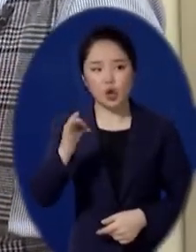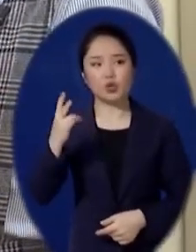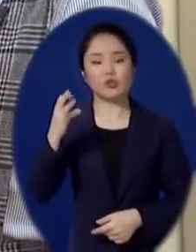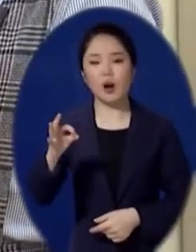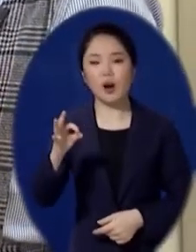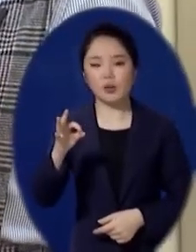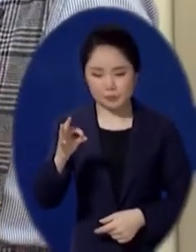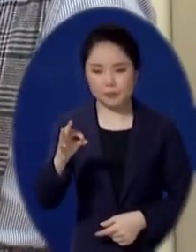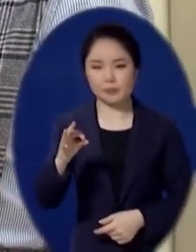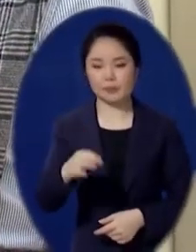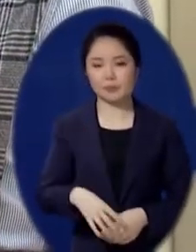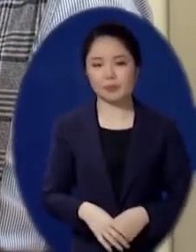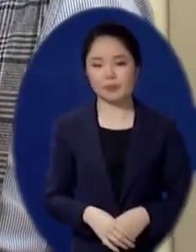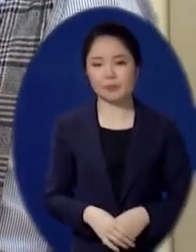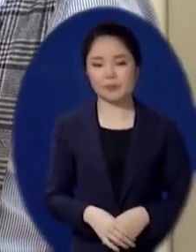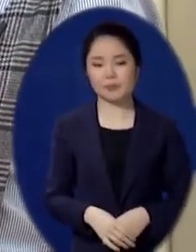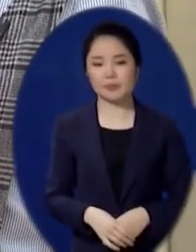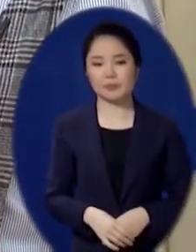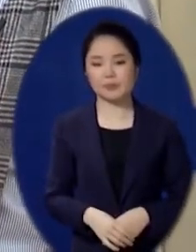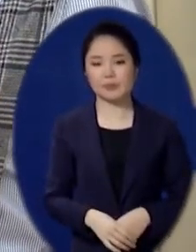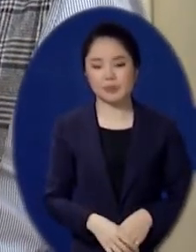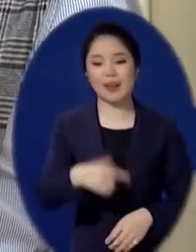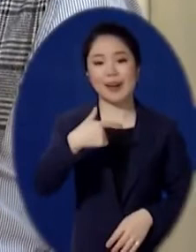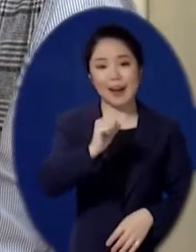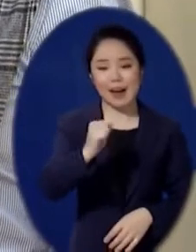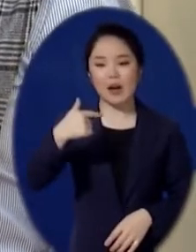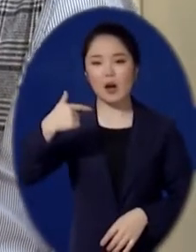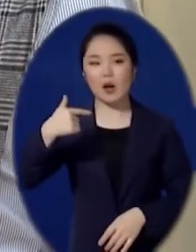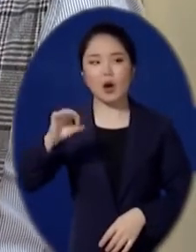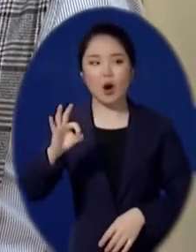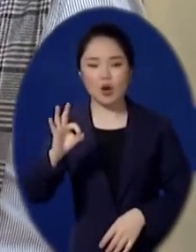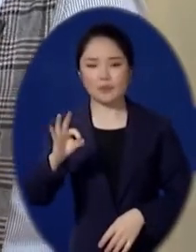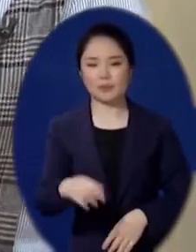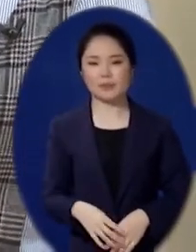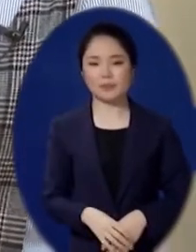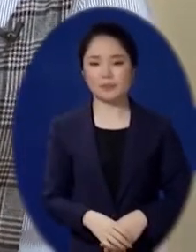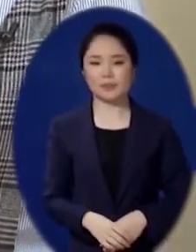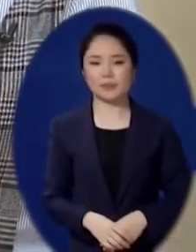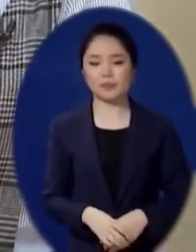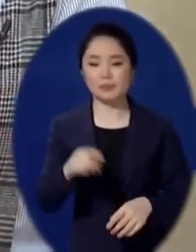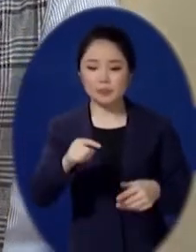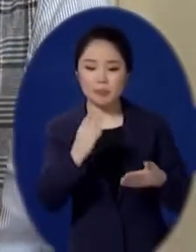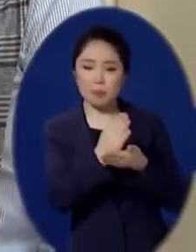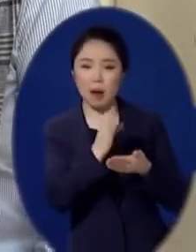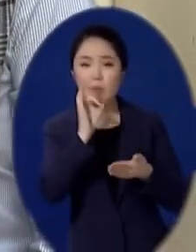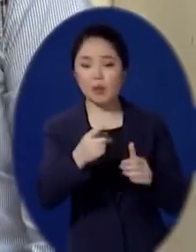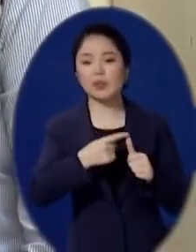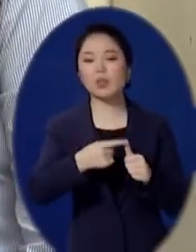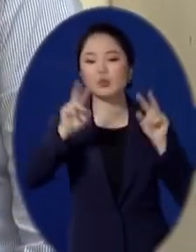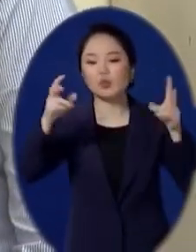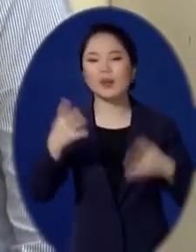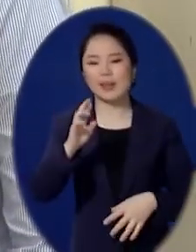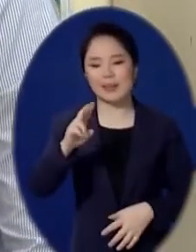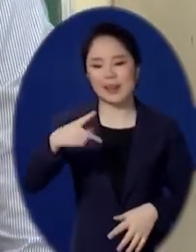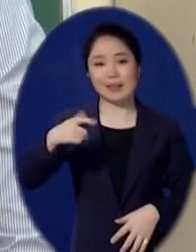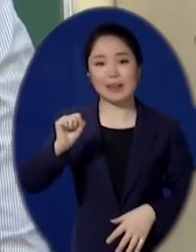Энэ гээгүүлэгчийн манарт эдгээр дөрвөн хэшиг орсон байна. Мөн, га, го. Эдгээр гээгүүлэгчтэй өвнүүд, хэшигтэй